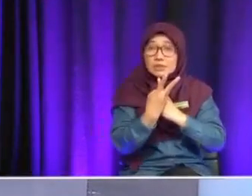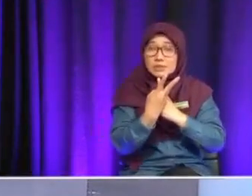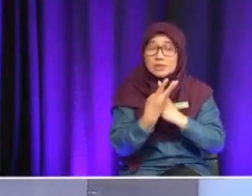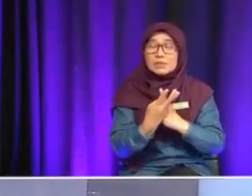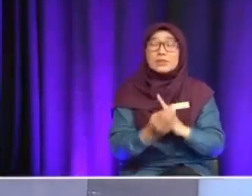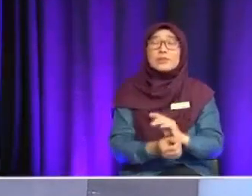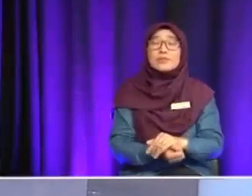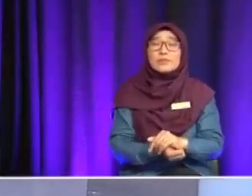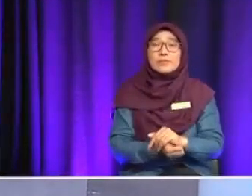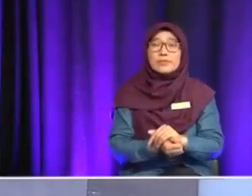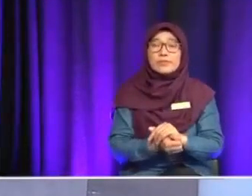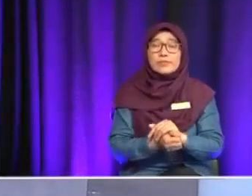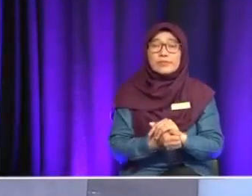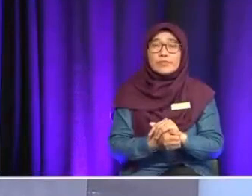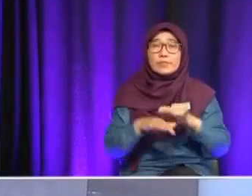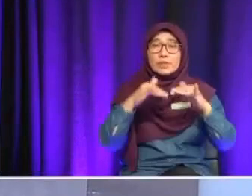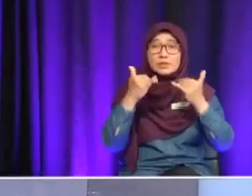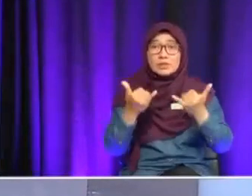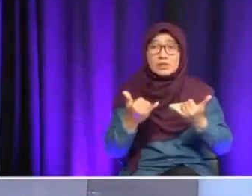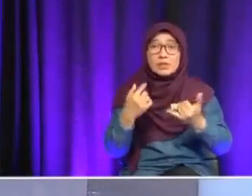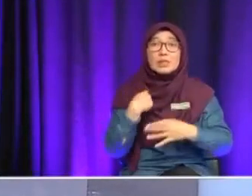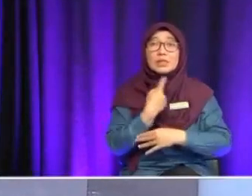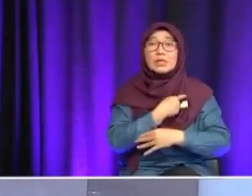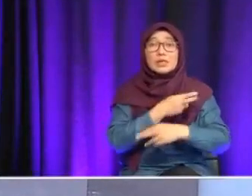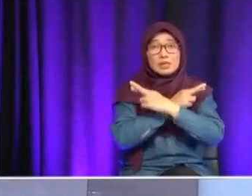kebajikan untuk satu sama lain. Jadi sekarang ni Ustazah, kita berehat